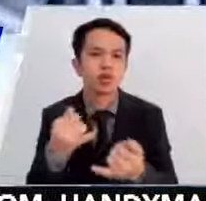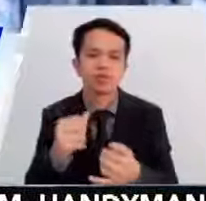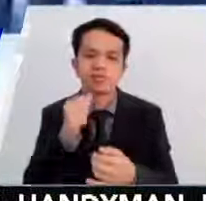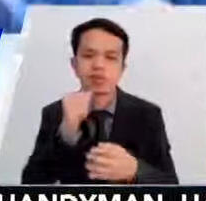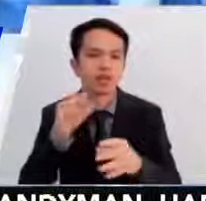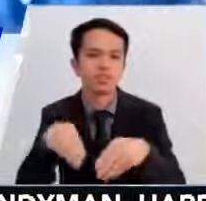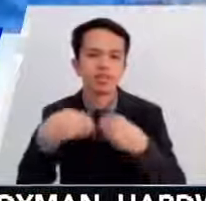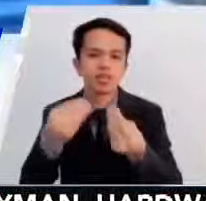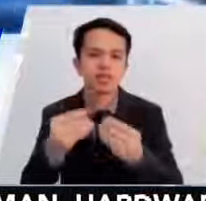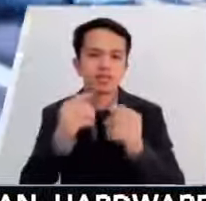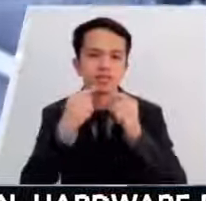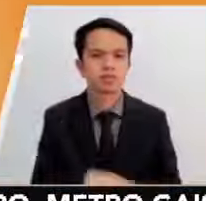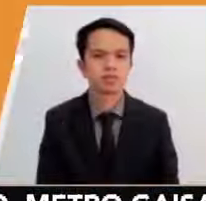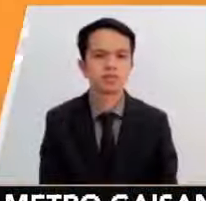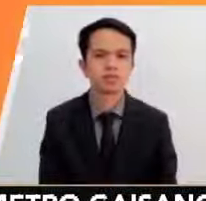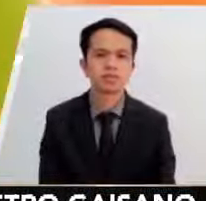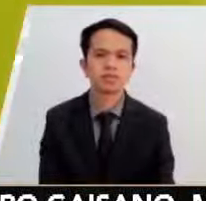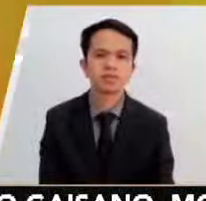pahayag.